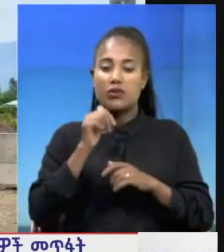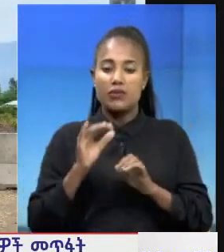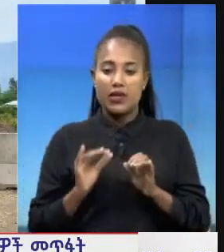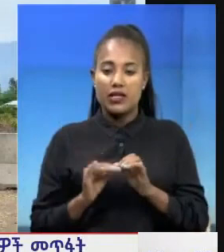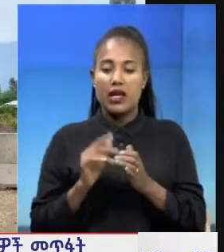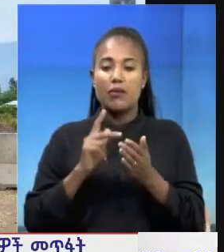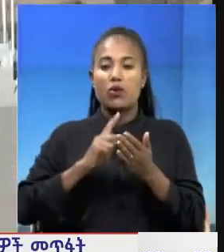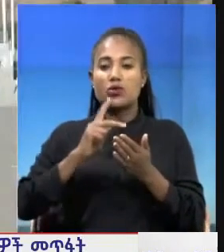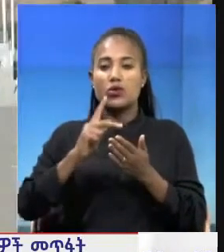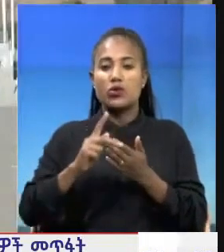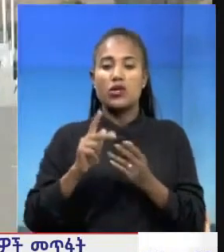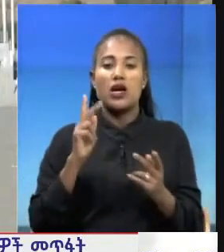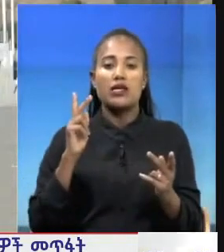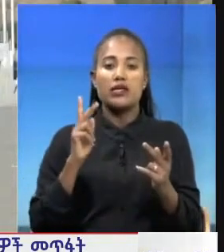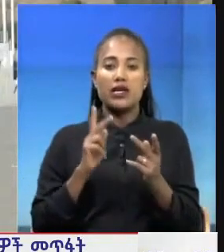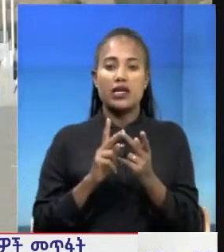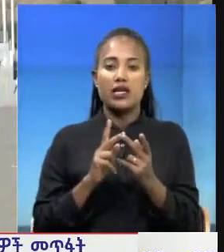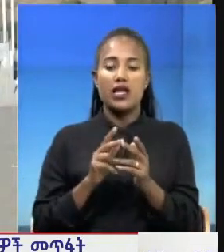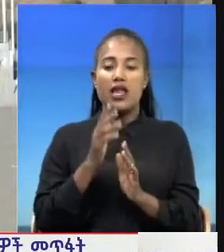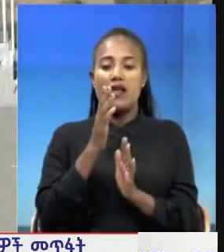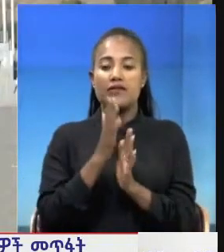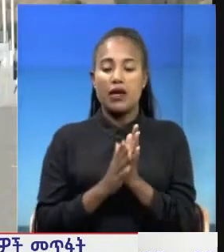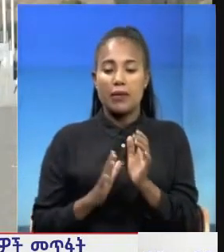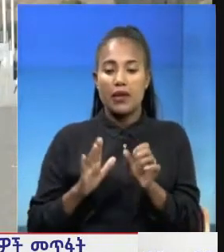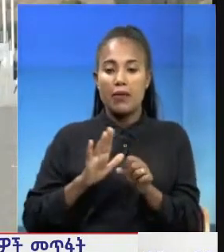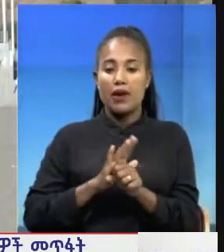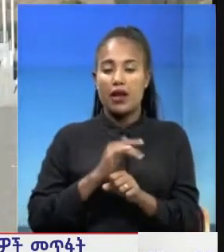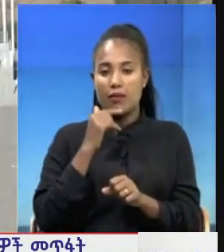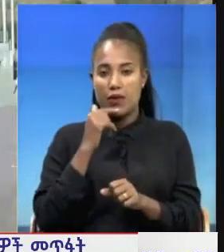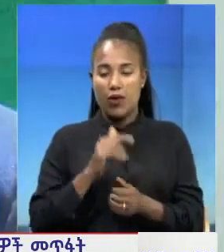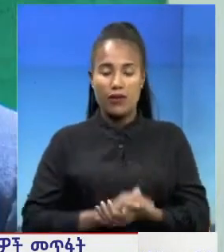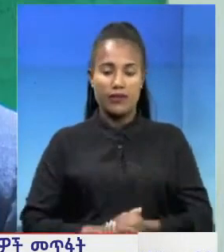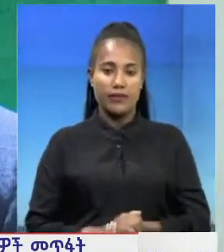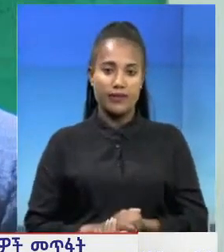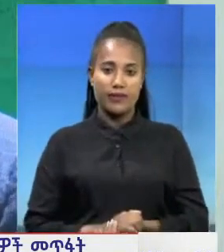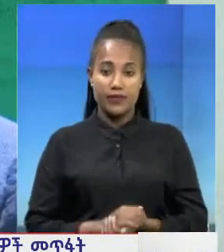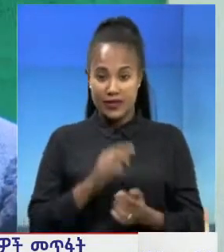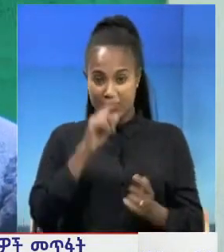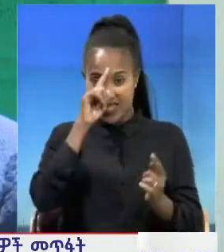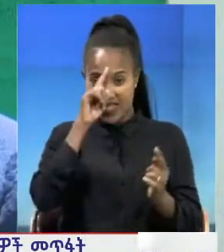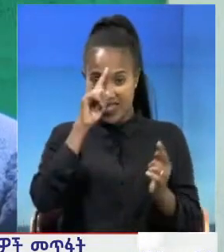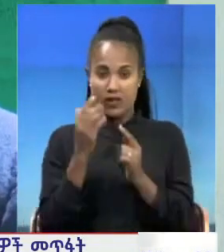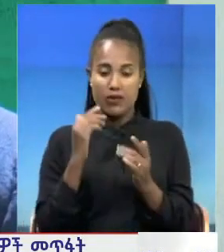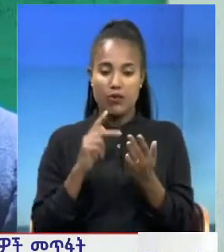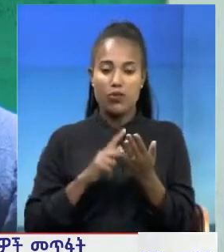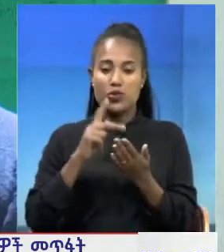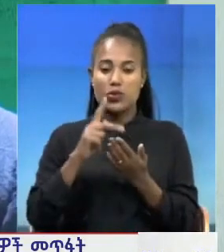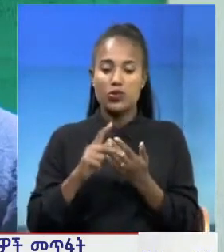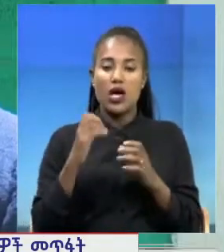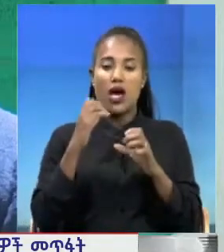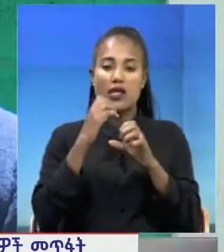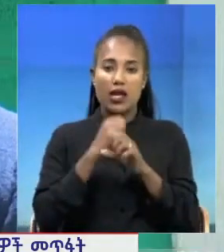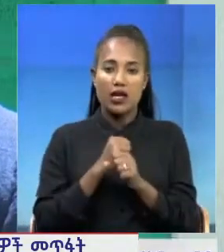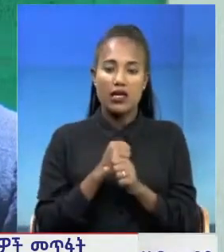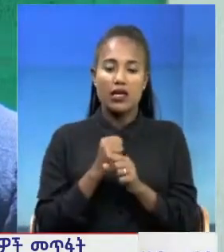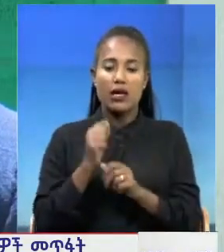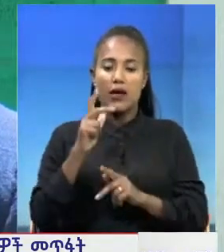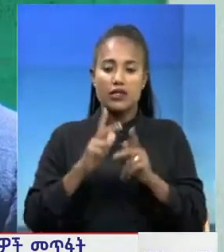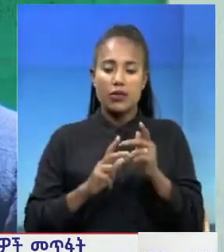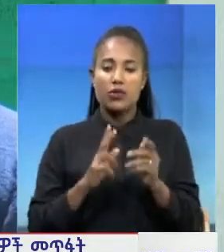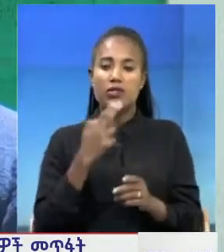በቀጣይ ፕሮጀክቱን አሳክተን ለፍጻሜ እናደርሰዋለን ብለዋል። ህልማችን የነበረው ይህን ፕሮጀክት አጠናቀን